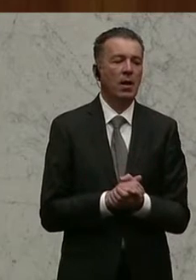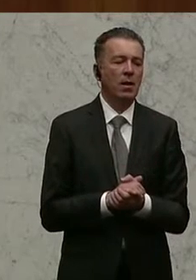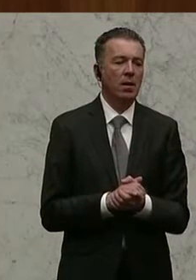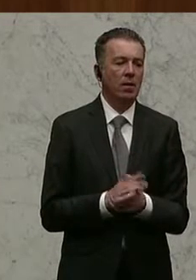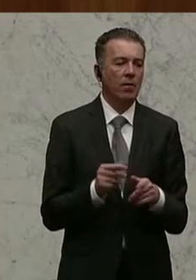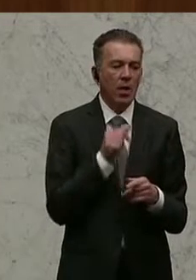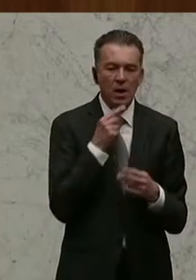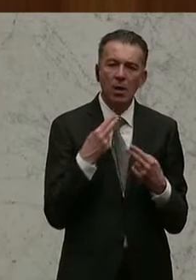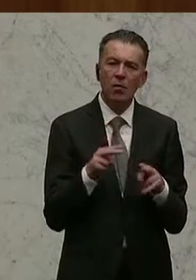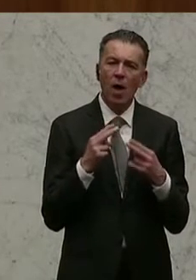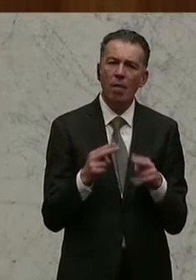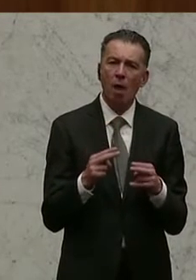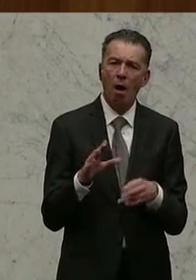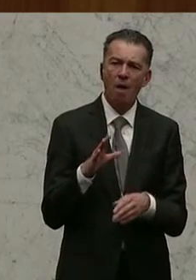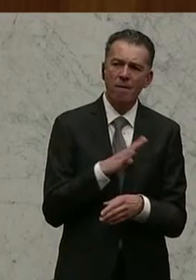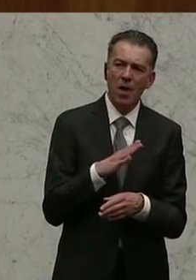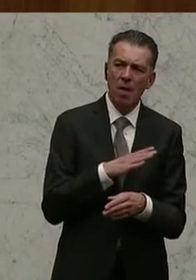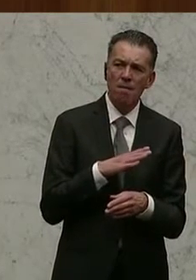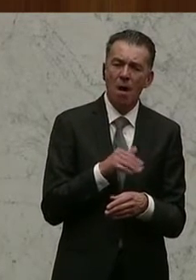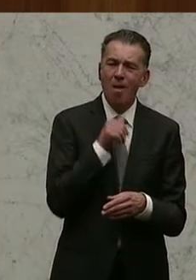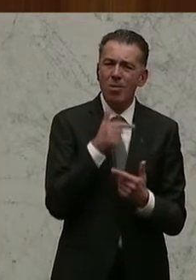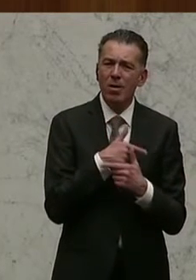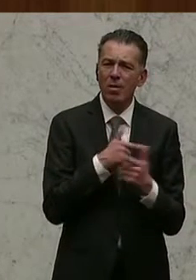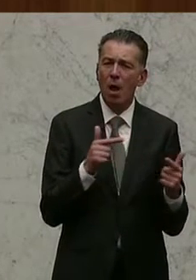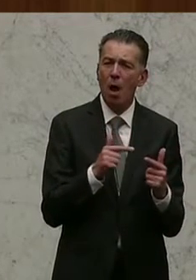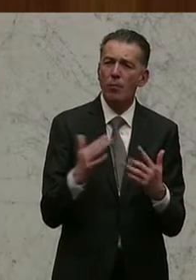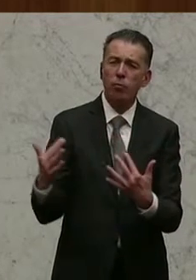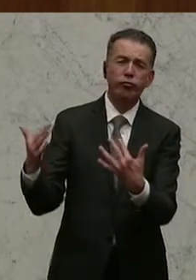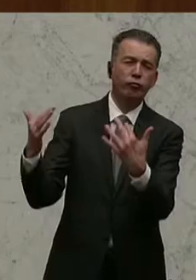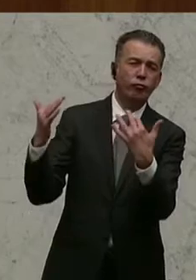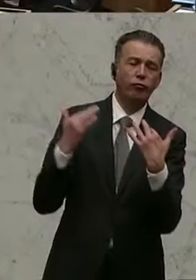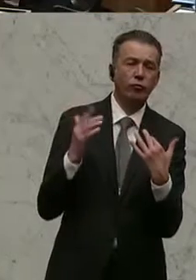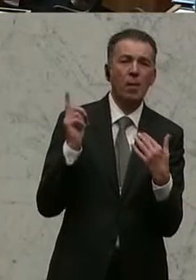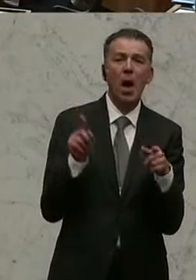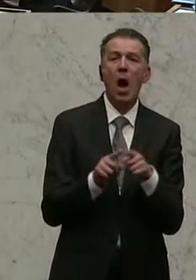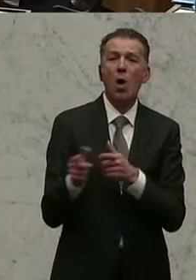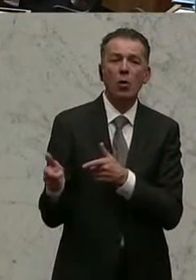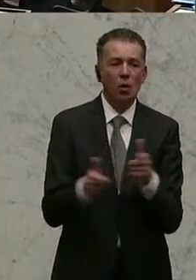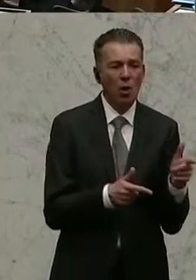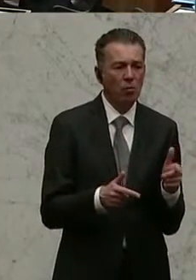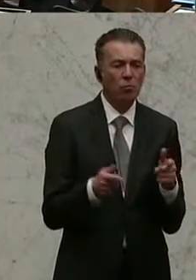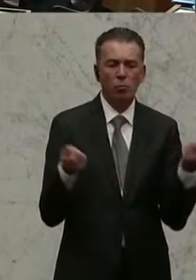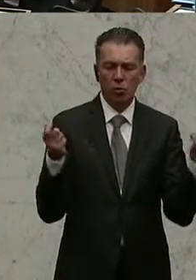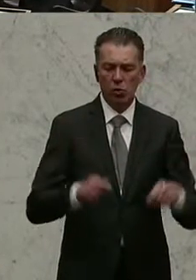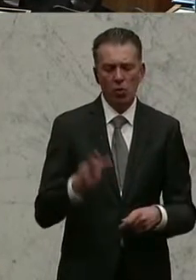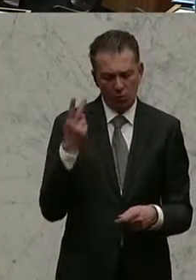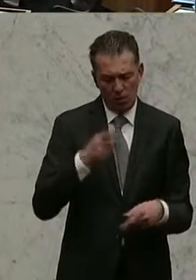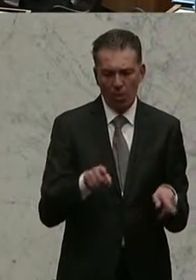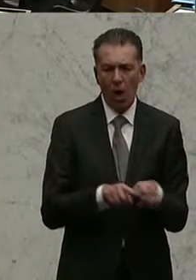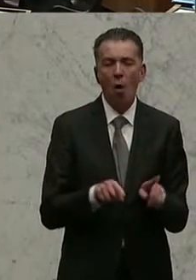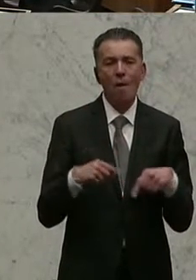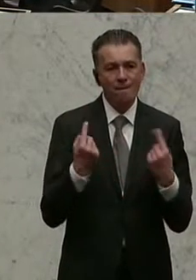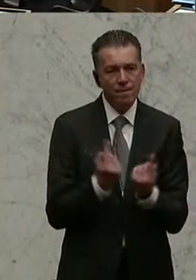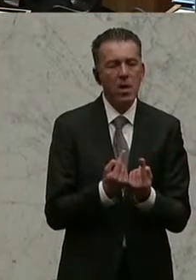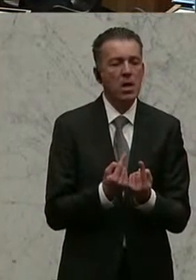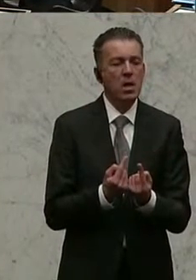nicht weiterhin bedroht werden von einer illegalen Massenzuwanderung, aber auch von Terrorismus. Solche Beschlüsse sind selbstverständlich auch von unserer